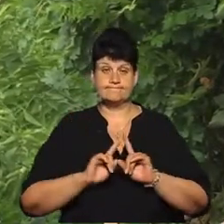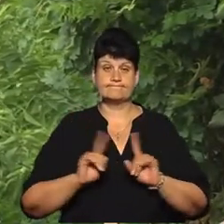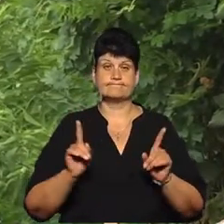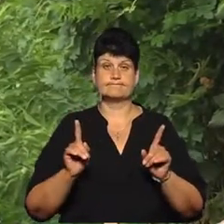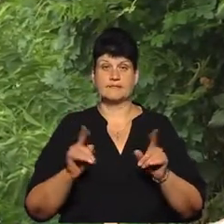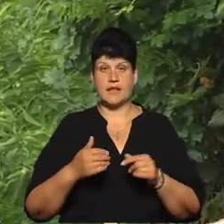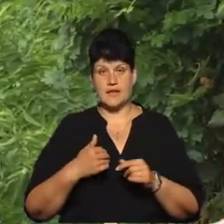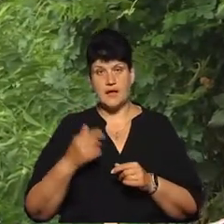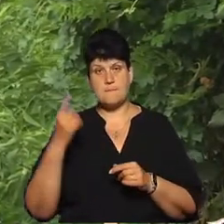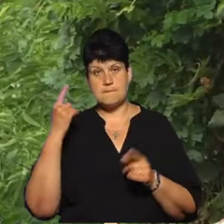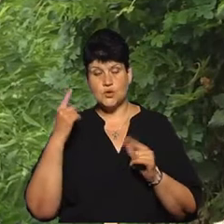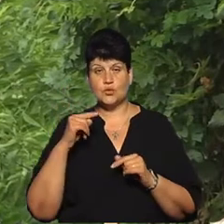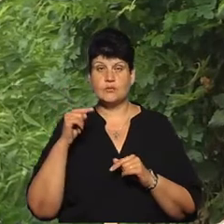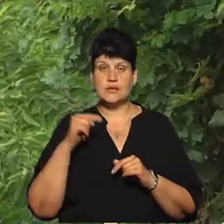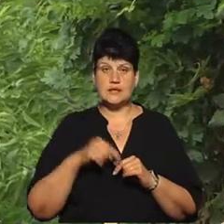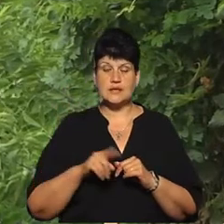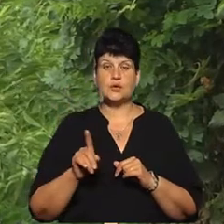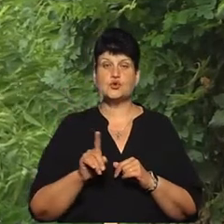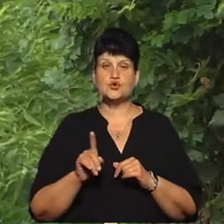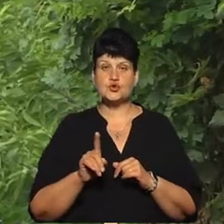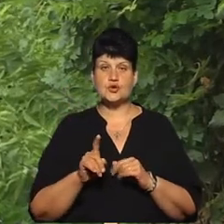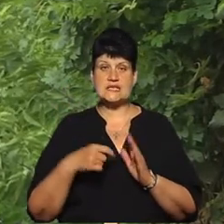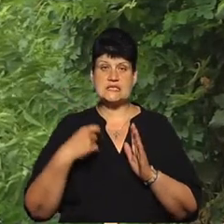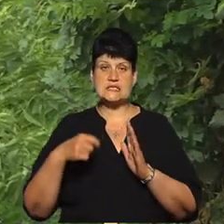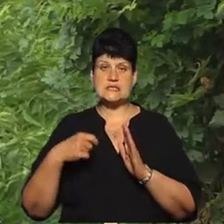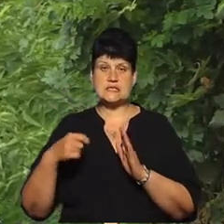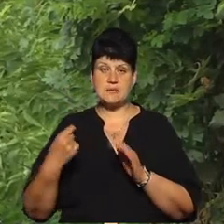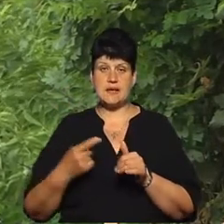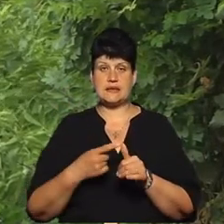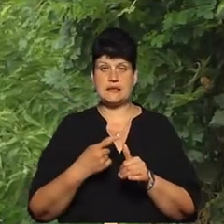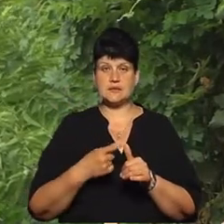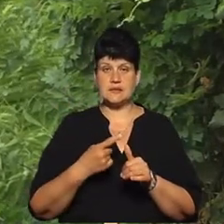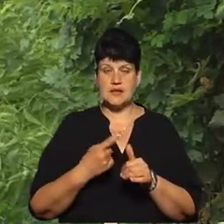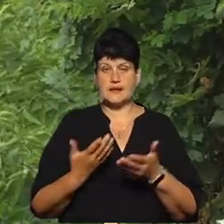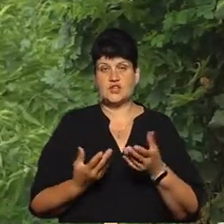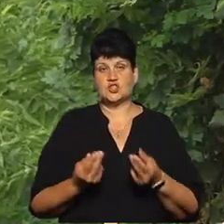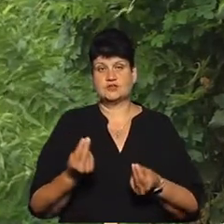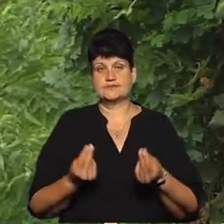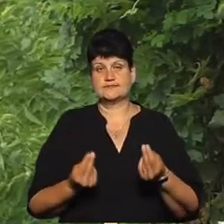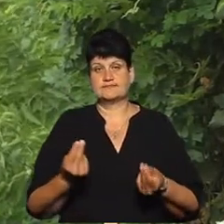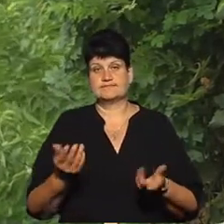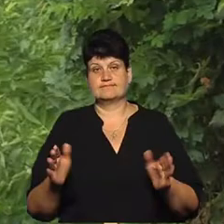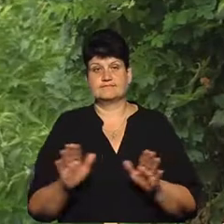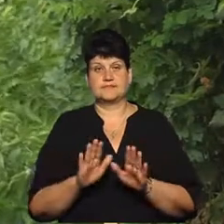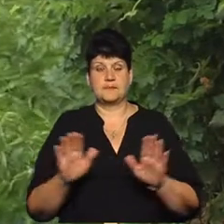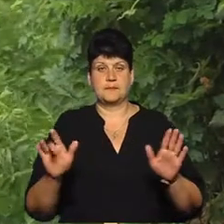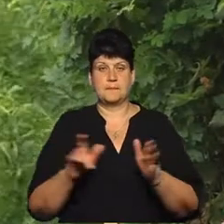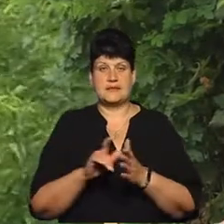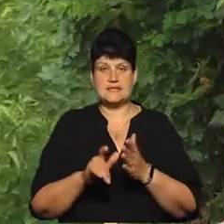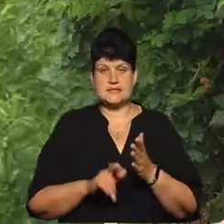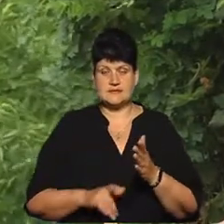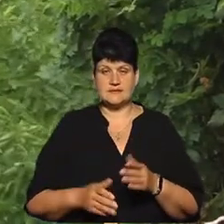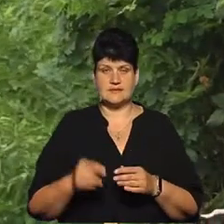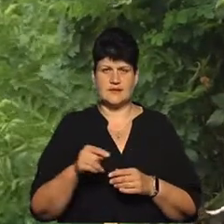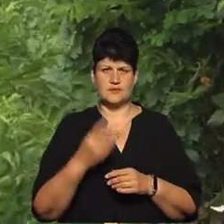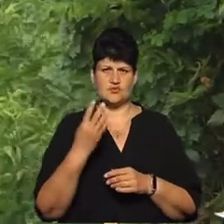я придумала те, що знімати про імена якісь жартівливі пісні. Там буквально